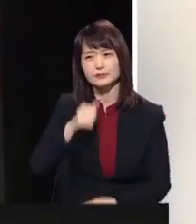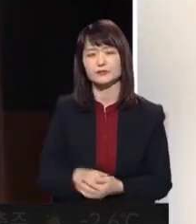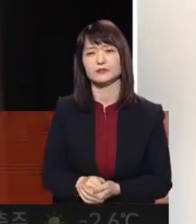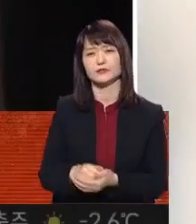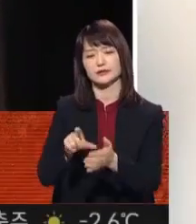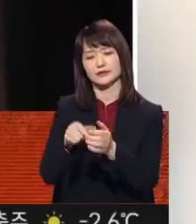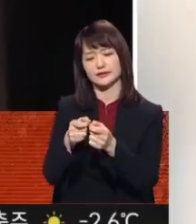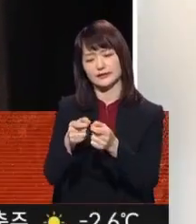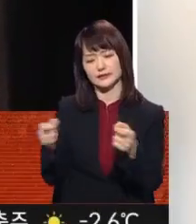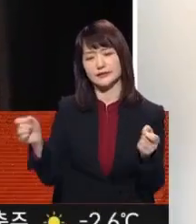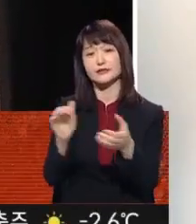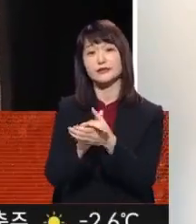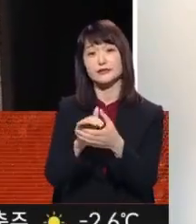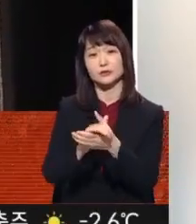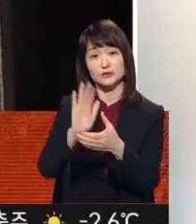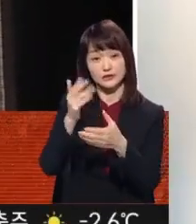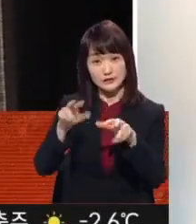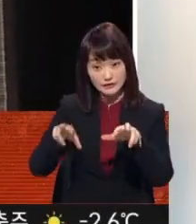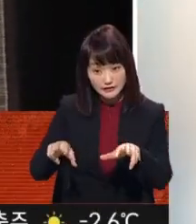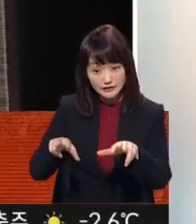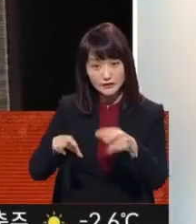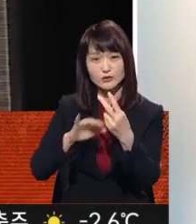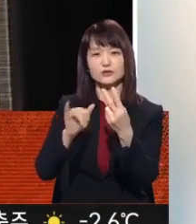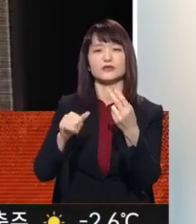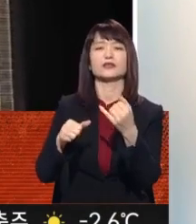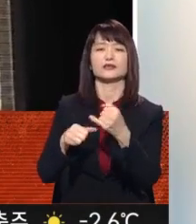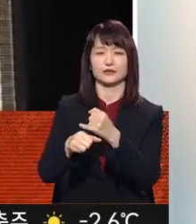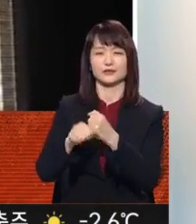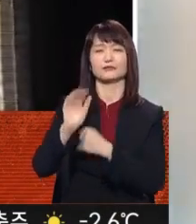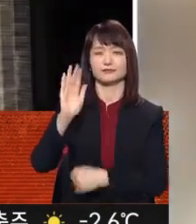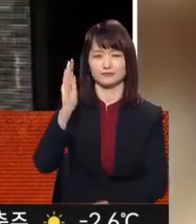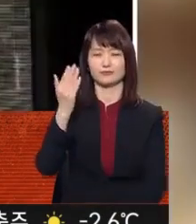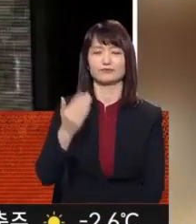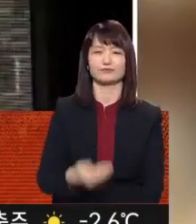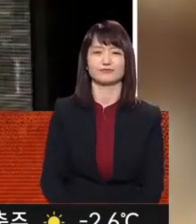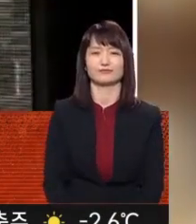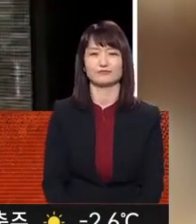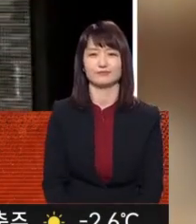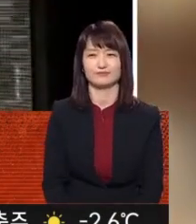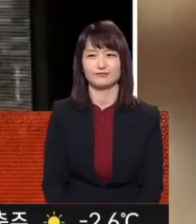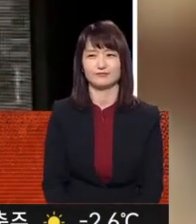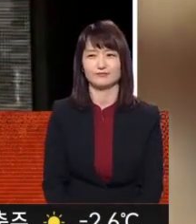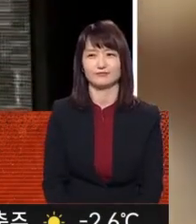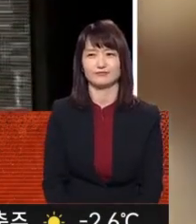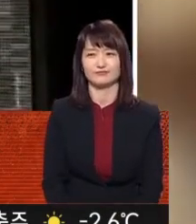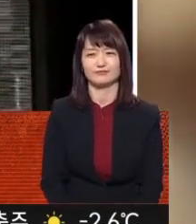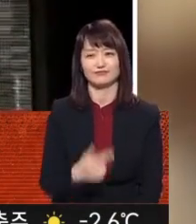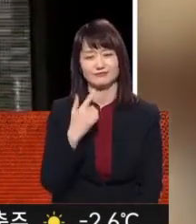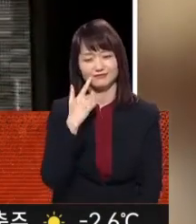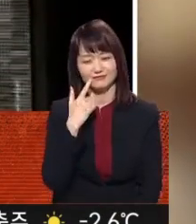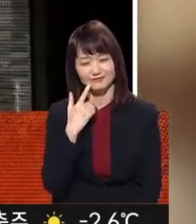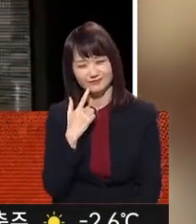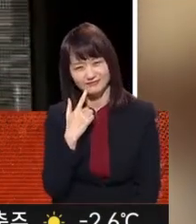시간을 친구로 지내다가 이제서야 이제서야 이렇게 됐네요 이렇게 밝혔습니다 아 소장님 부럽습니다